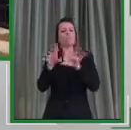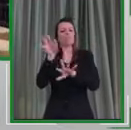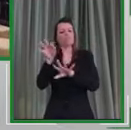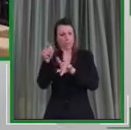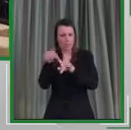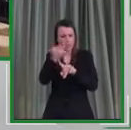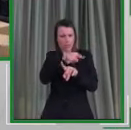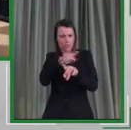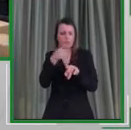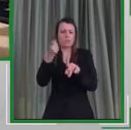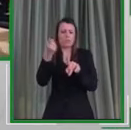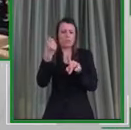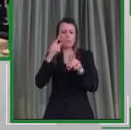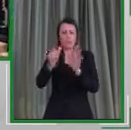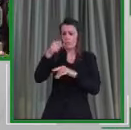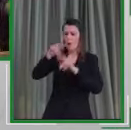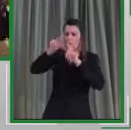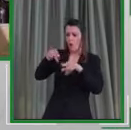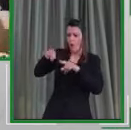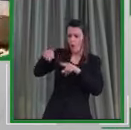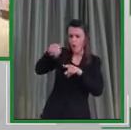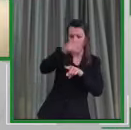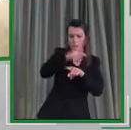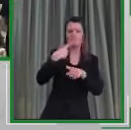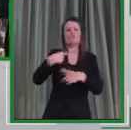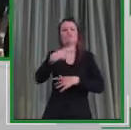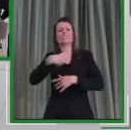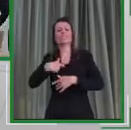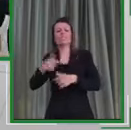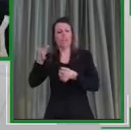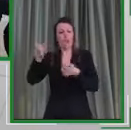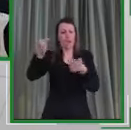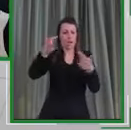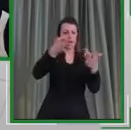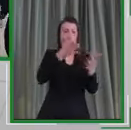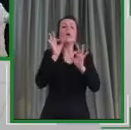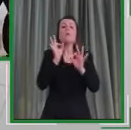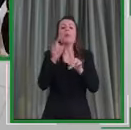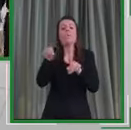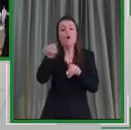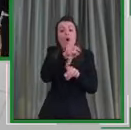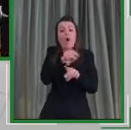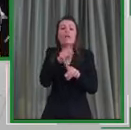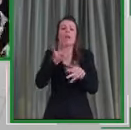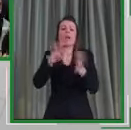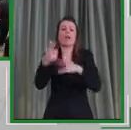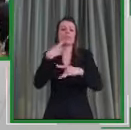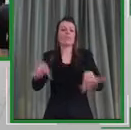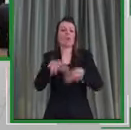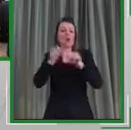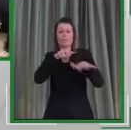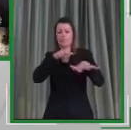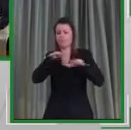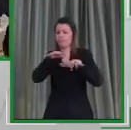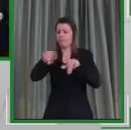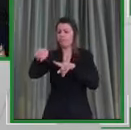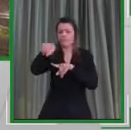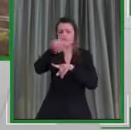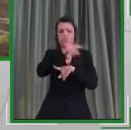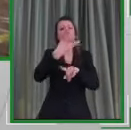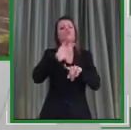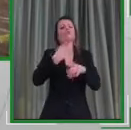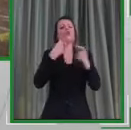comuni insomma una diramazione che via via via porterà queste mascherine a disposizione dei volontari che le